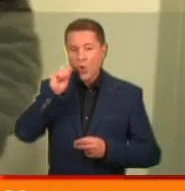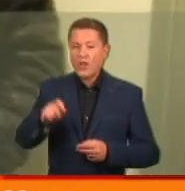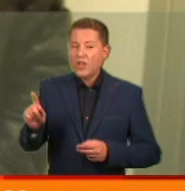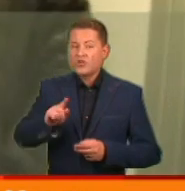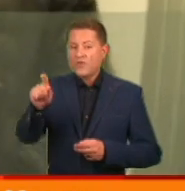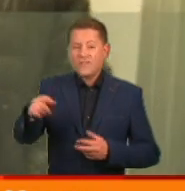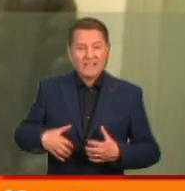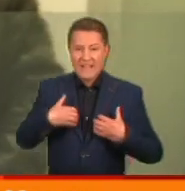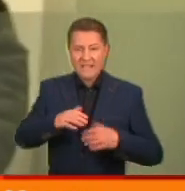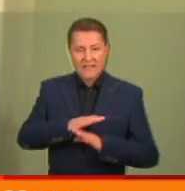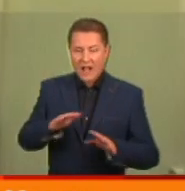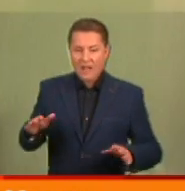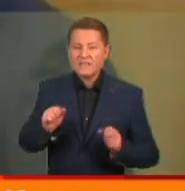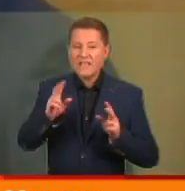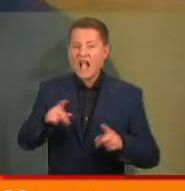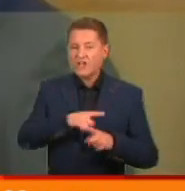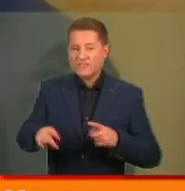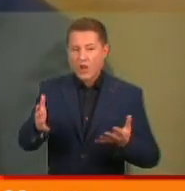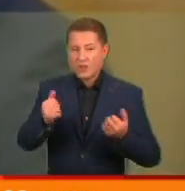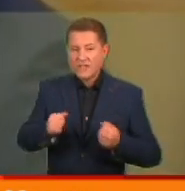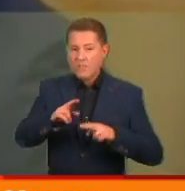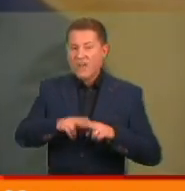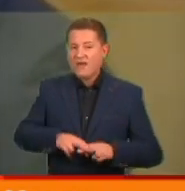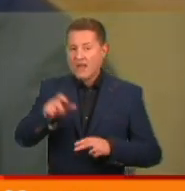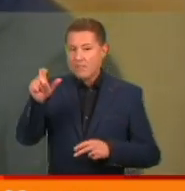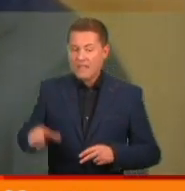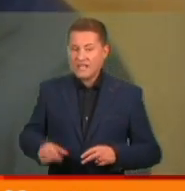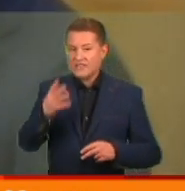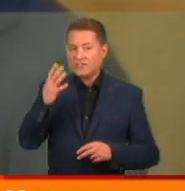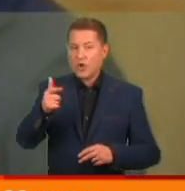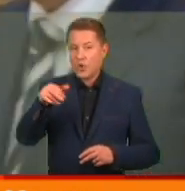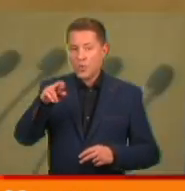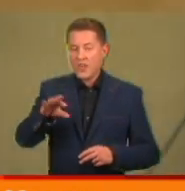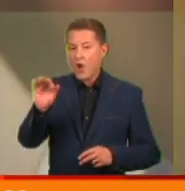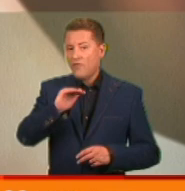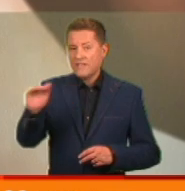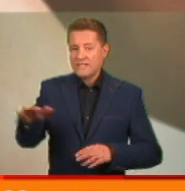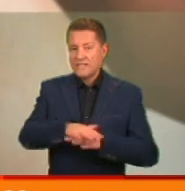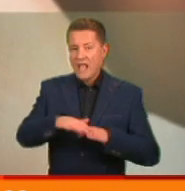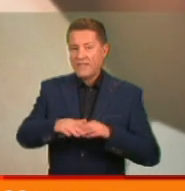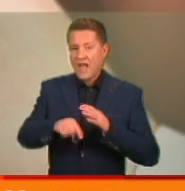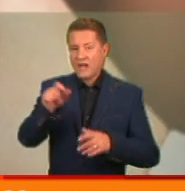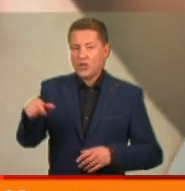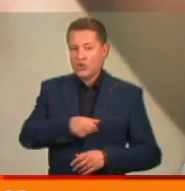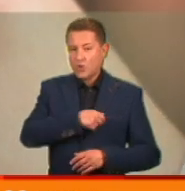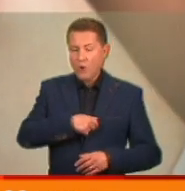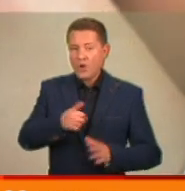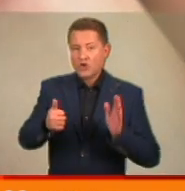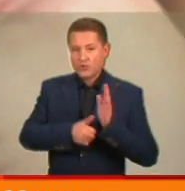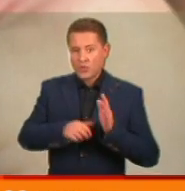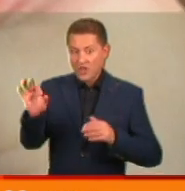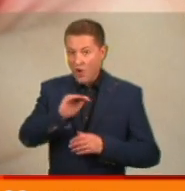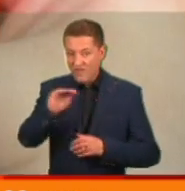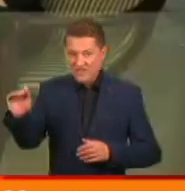І як так швидко отримав громадянство? 4 грудня він ще офіційно російський нардеп, 6-го вже офіційно